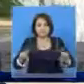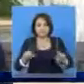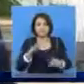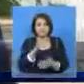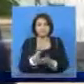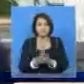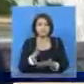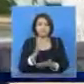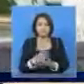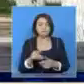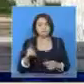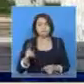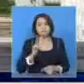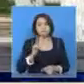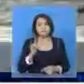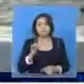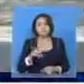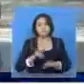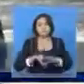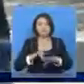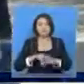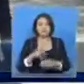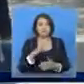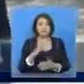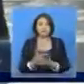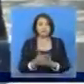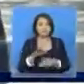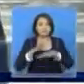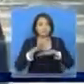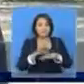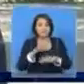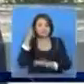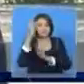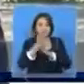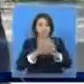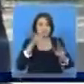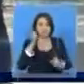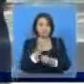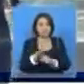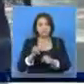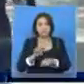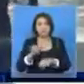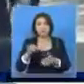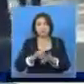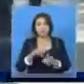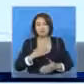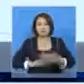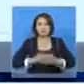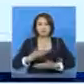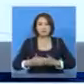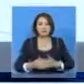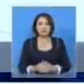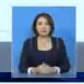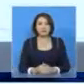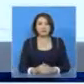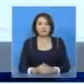будут выставляться наряды патрульной полиции они в свою очередь будут проводить разъяснительную работу с участниками дорожного движения